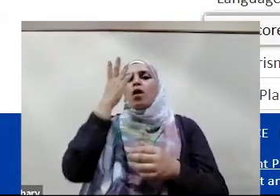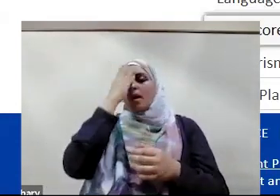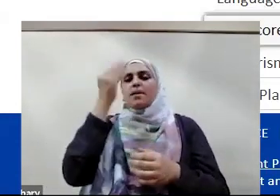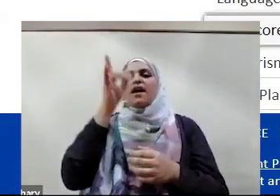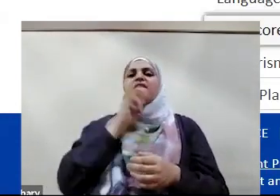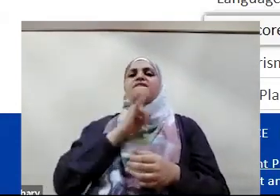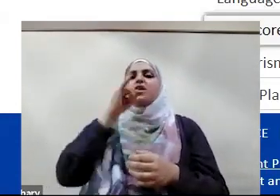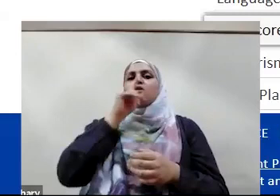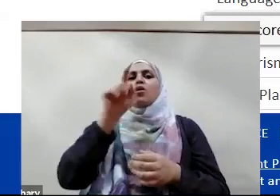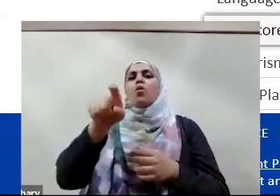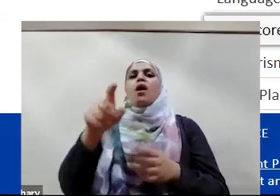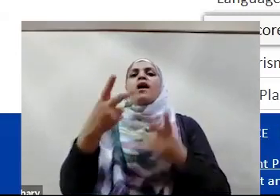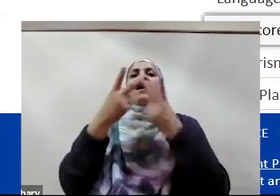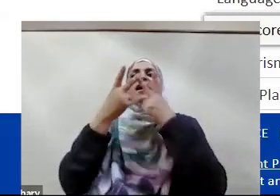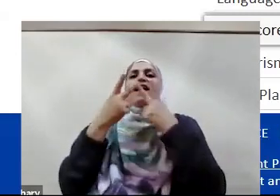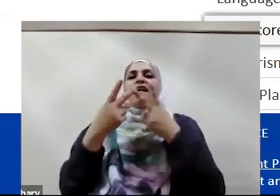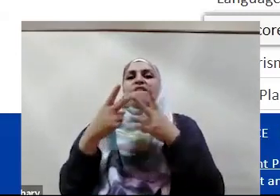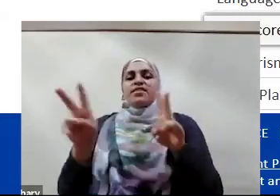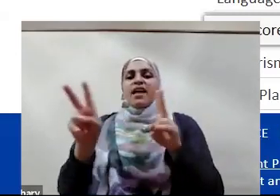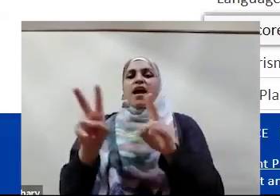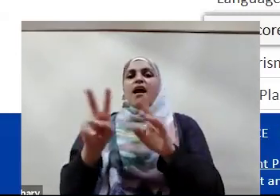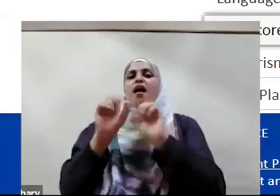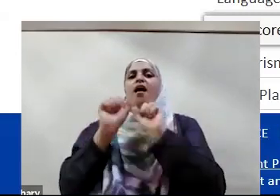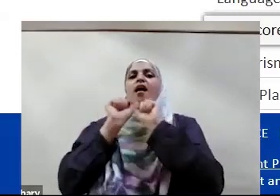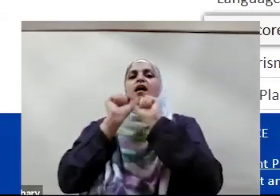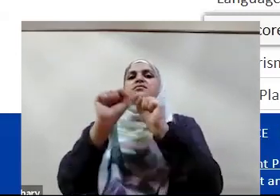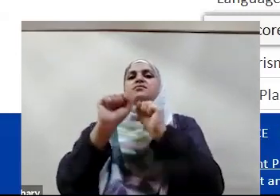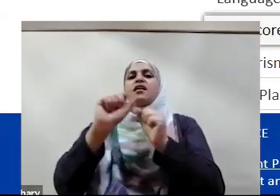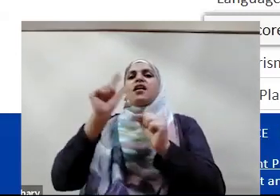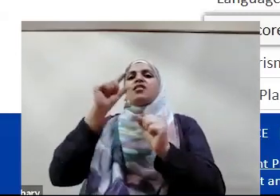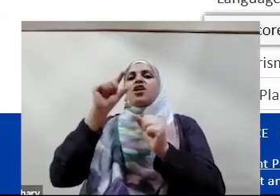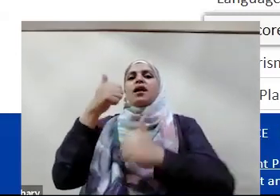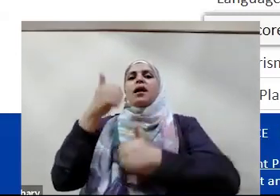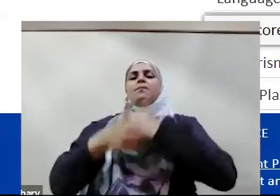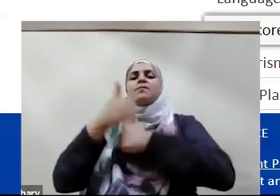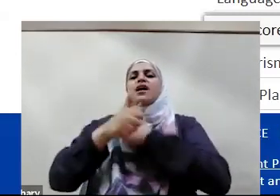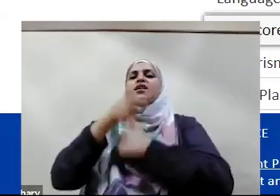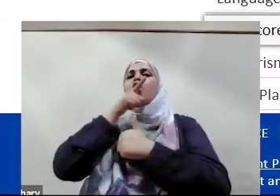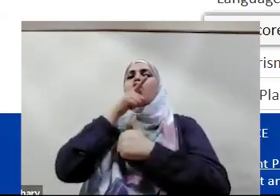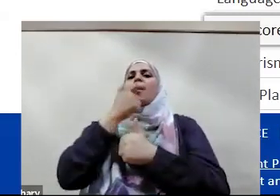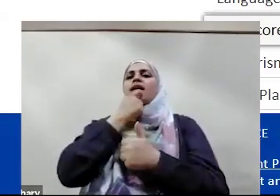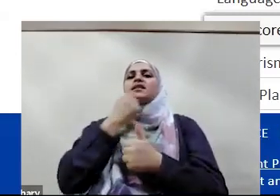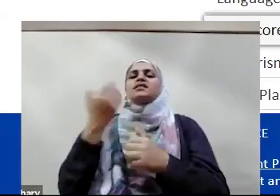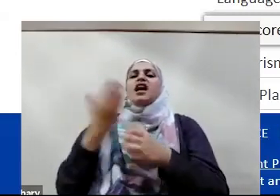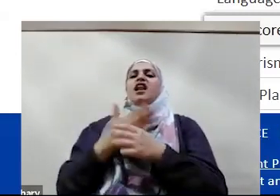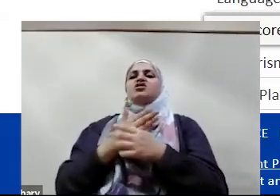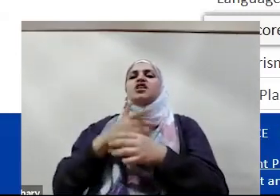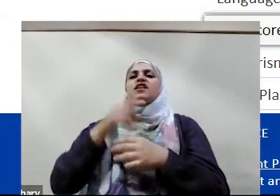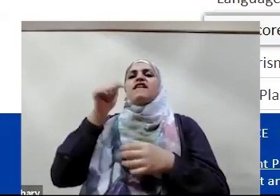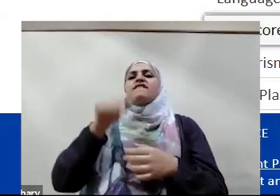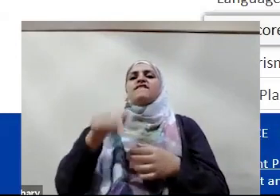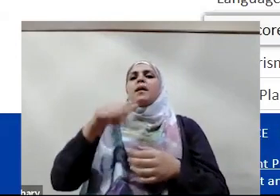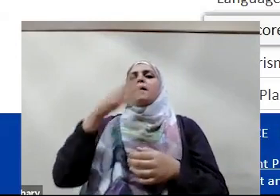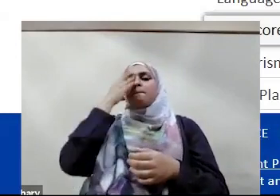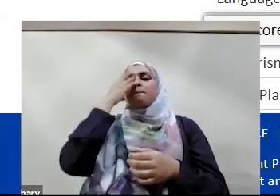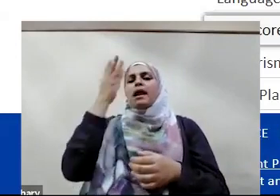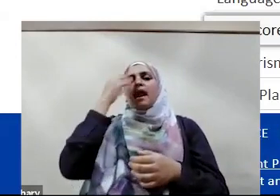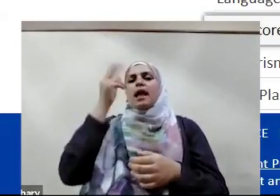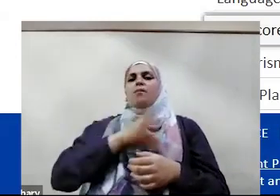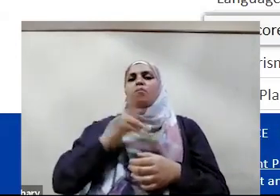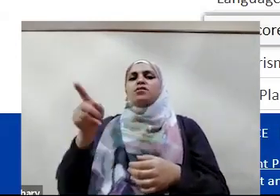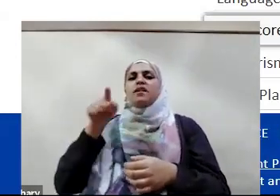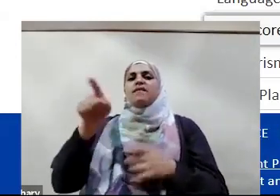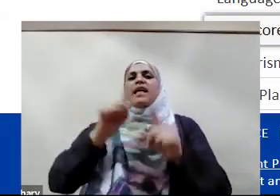هنا جزء التست سكور، جزء الدرجة بتاعة امتحان اللغة الإنجليزية ده، لأن في منح تانية تابعة